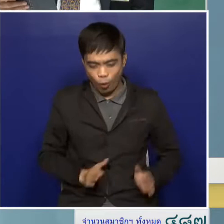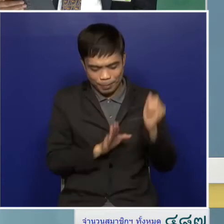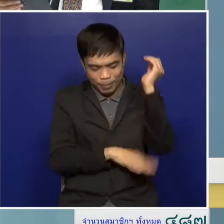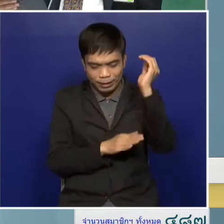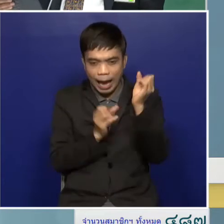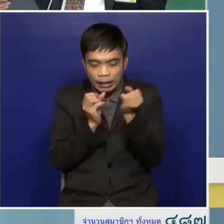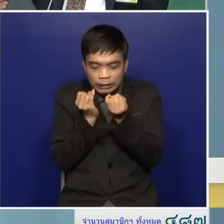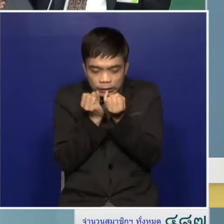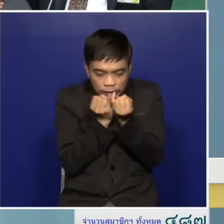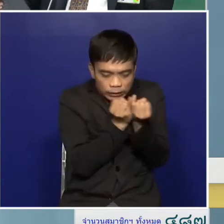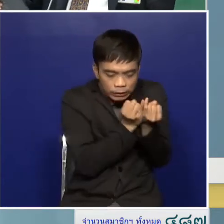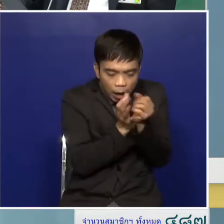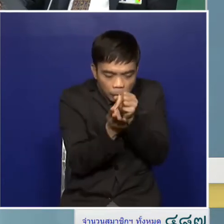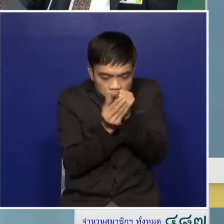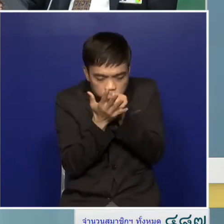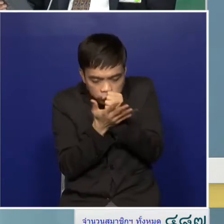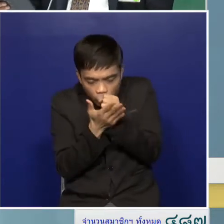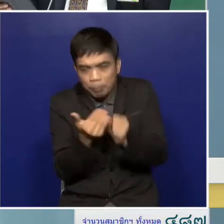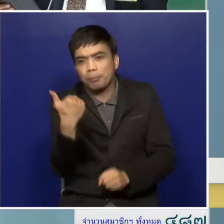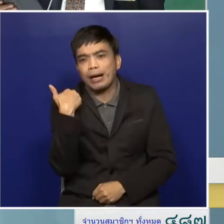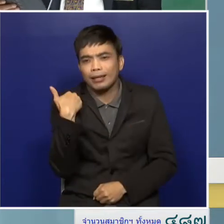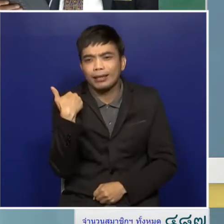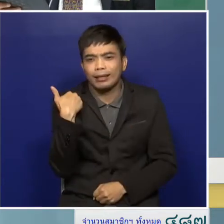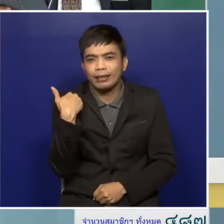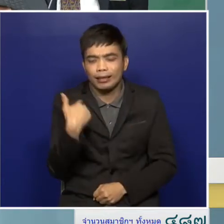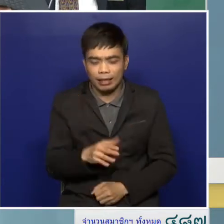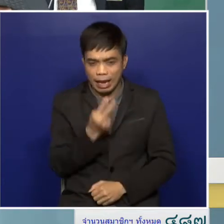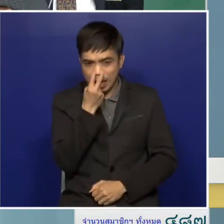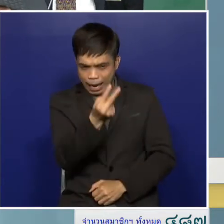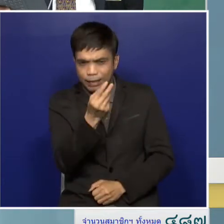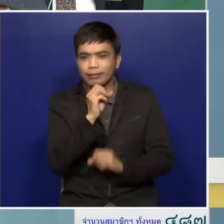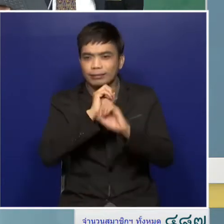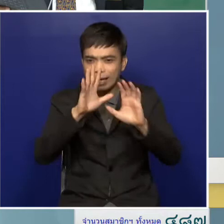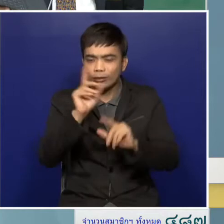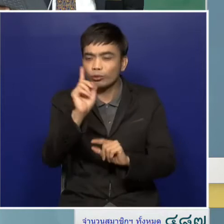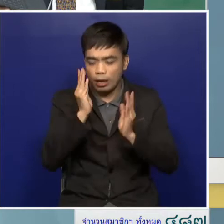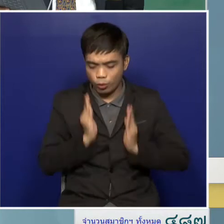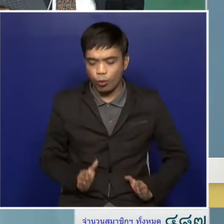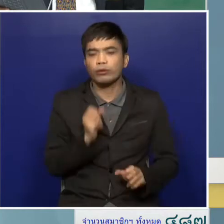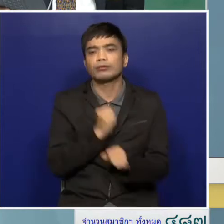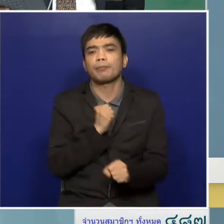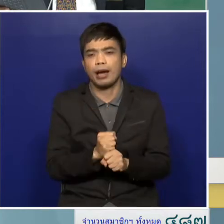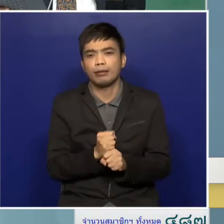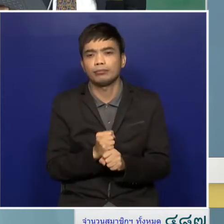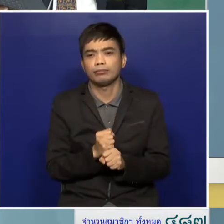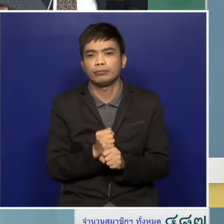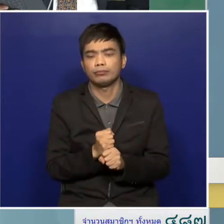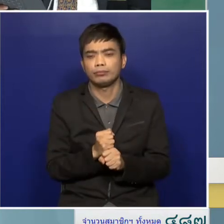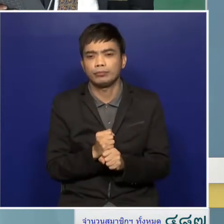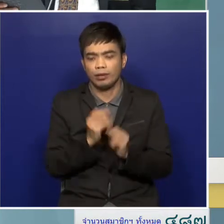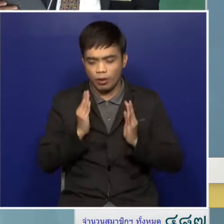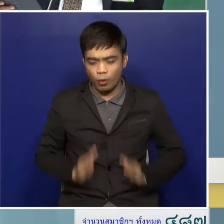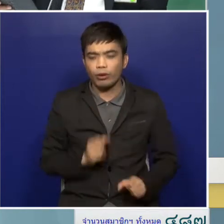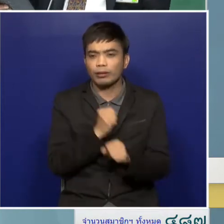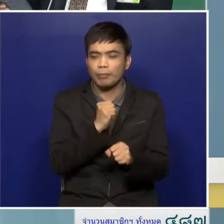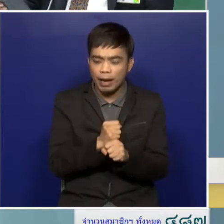เราก็จะเห็นว่าผู้ที่ติดเพื่อกระท่อมก็จะเป็นผู้ใช้แรงงานสิ่งที่เป็นกับท่านกลับมา